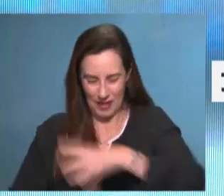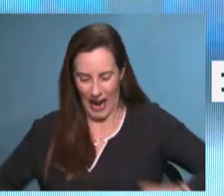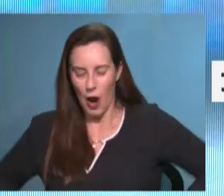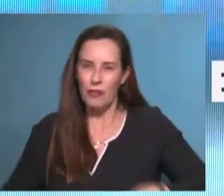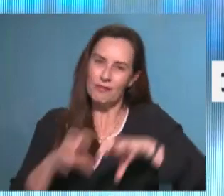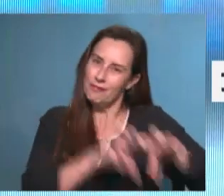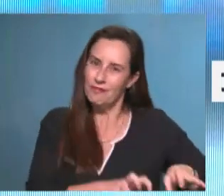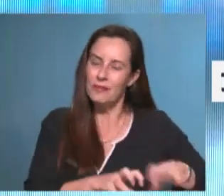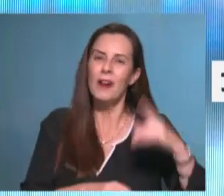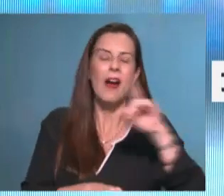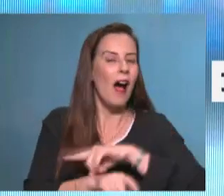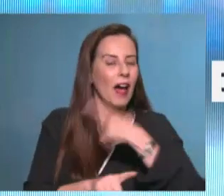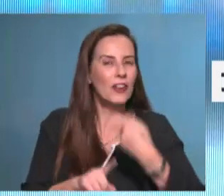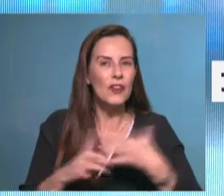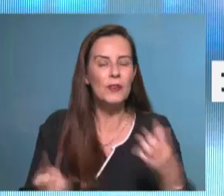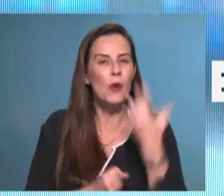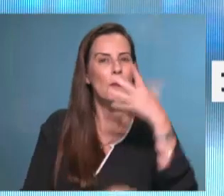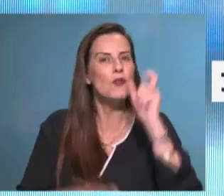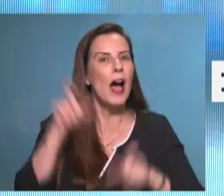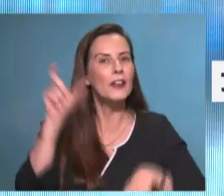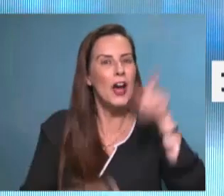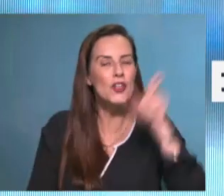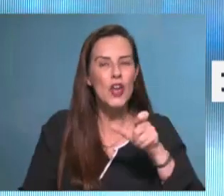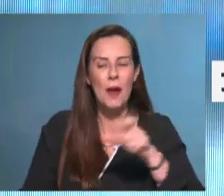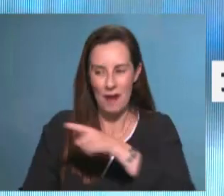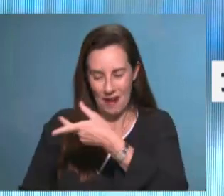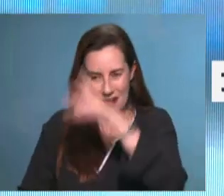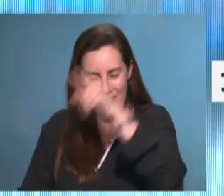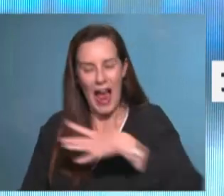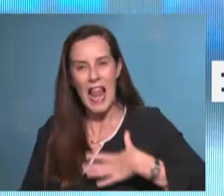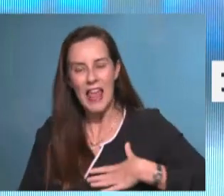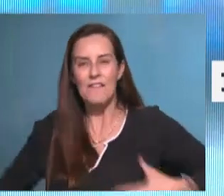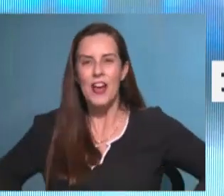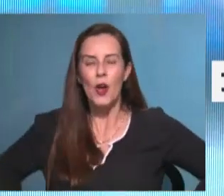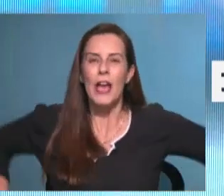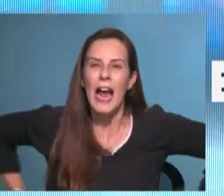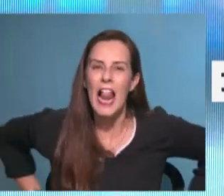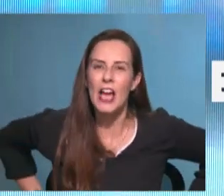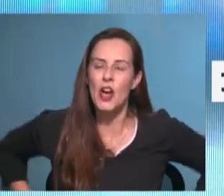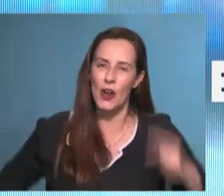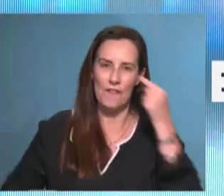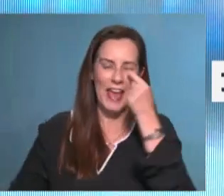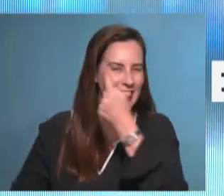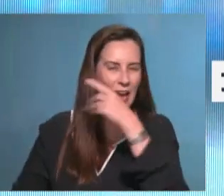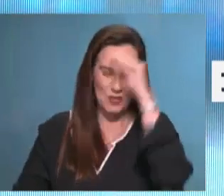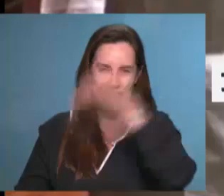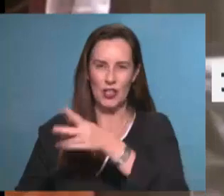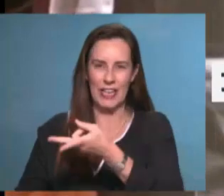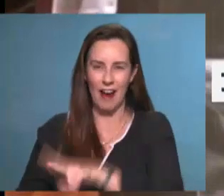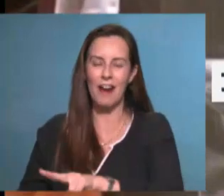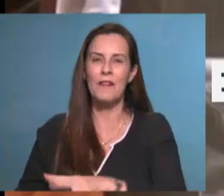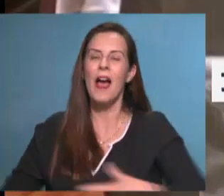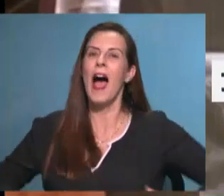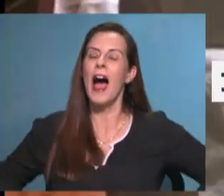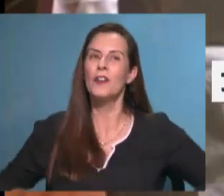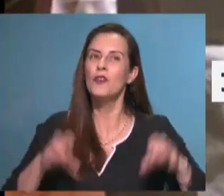כה ניצלו חייהם של 5 בני אדם שבגופם הושתלו הלב, הריאות, הכליות וקרניות עיניו של נשר. ריאותיו